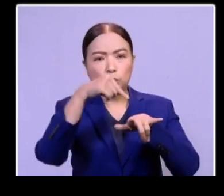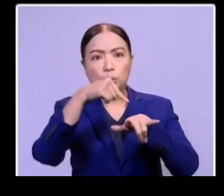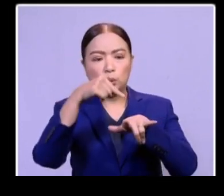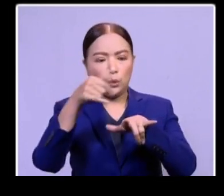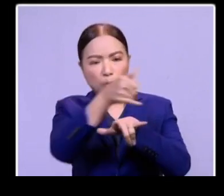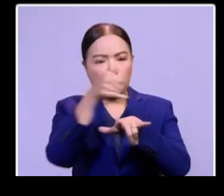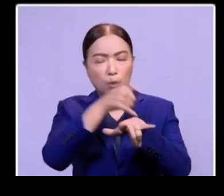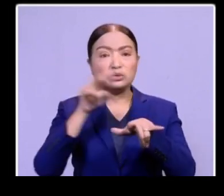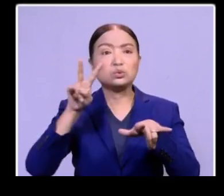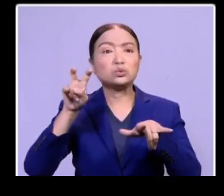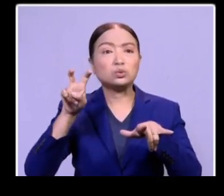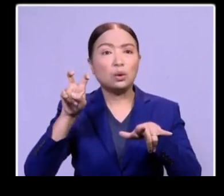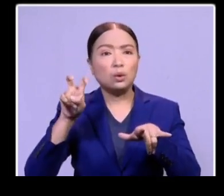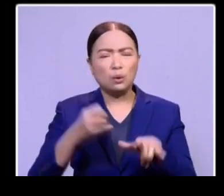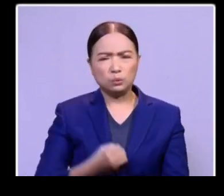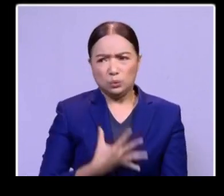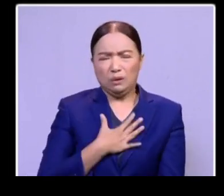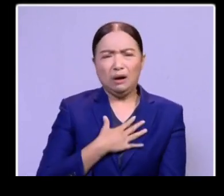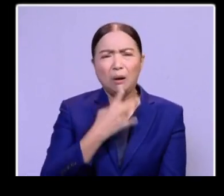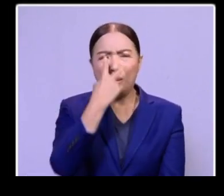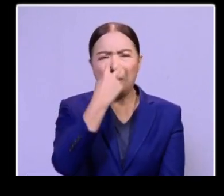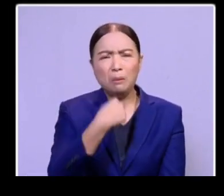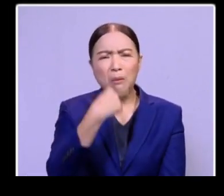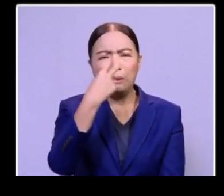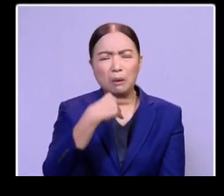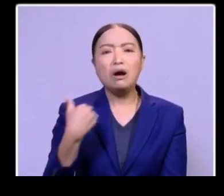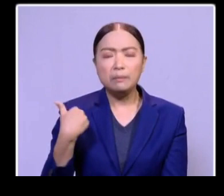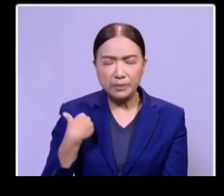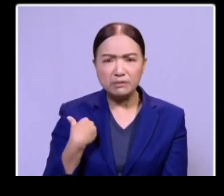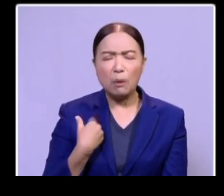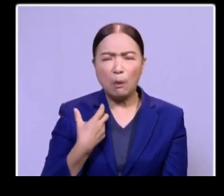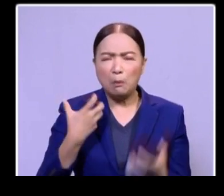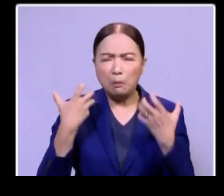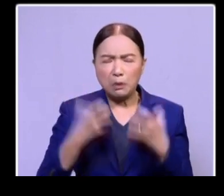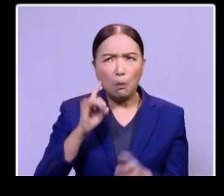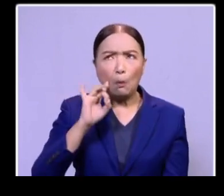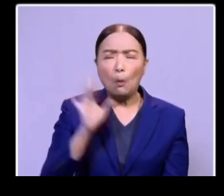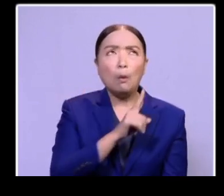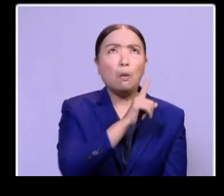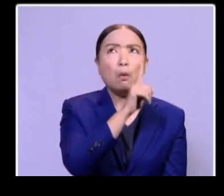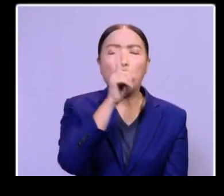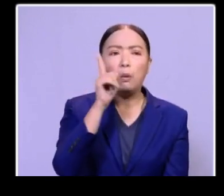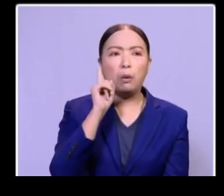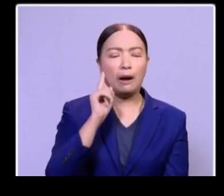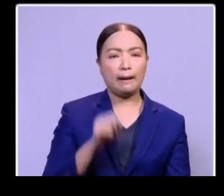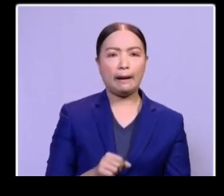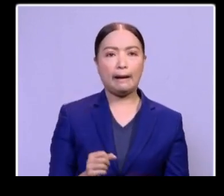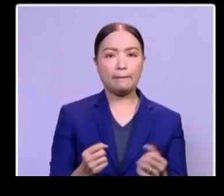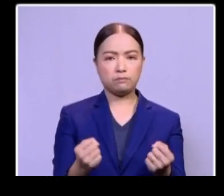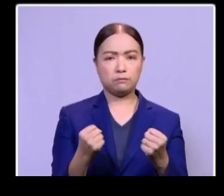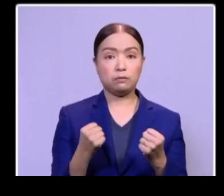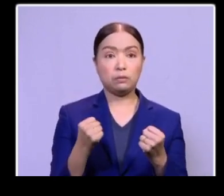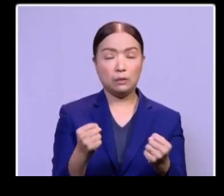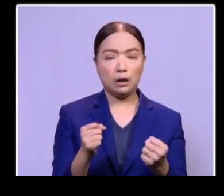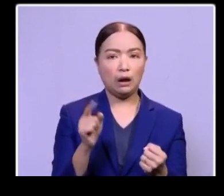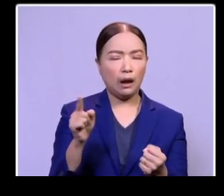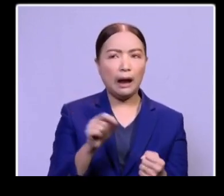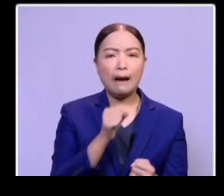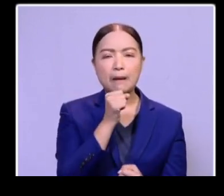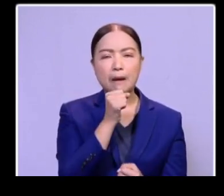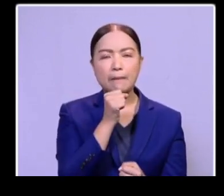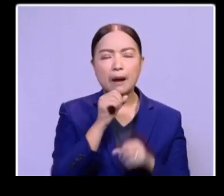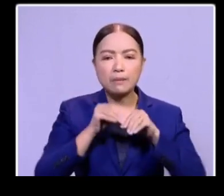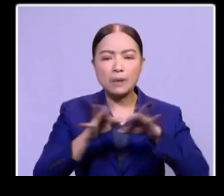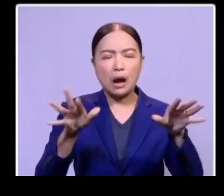มากนะคะ บางคนถึงกับร้องไห้ออกมาเลยเพราะว่าพายุหนักมากจนกัปตันต้องประกาศว่าไม่สามารถนำเครื่องล